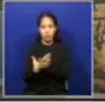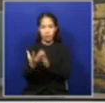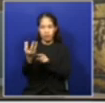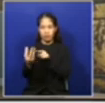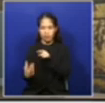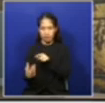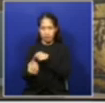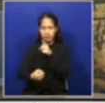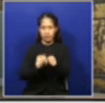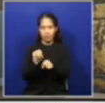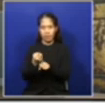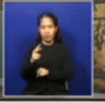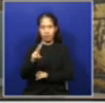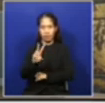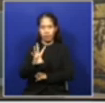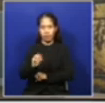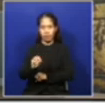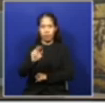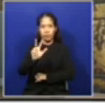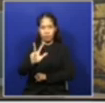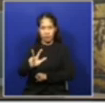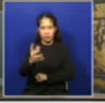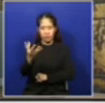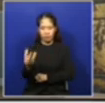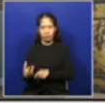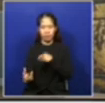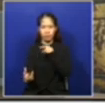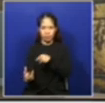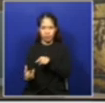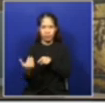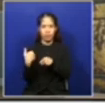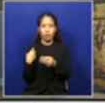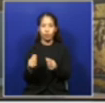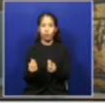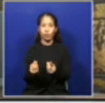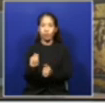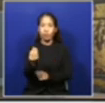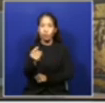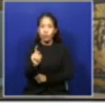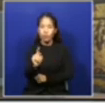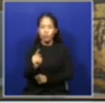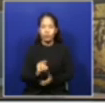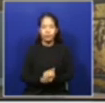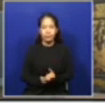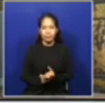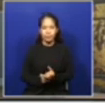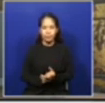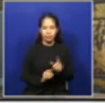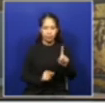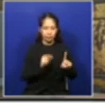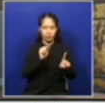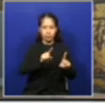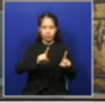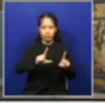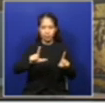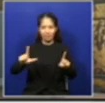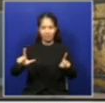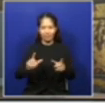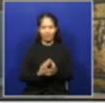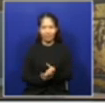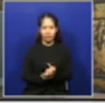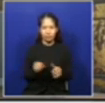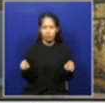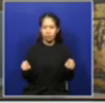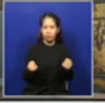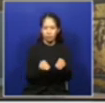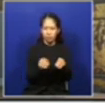าณ2563นั้นเนี่ยตัวเลขเท่าไหร่รู้ไหมครับท่านประธานครับ 1.1 ล้านล้านครับเกือบเท่